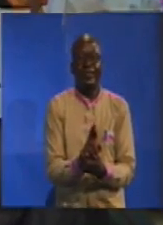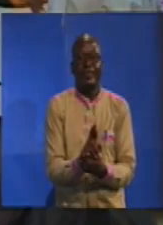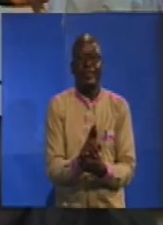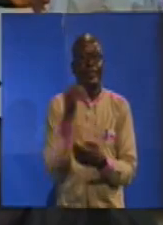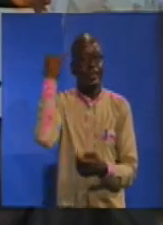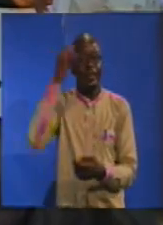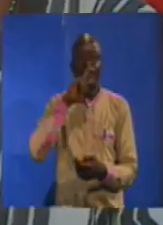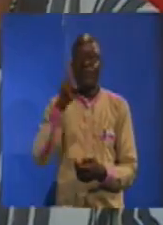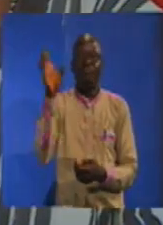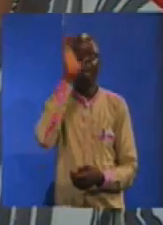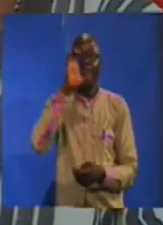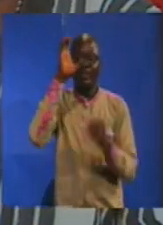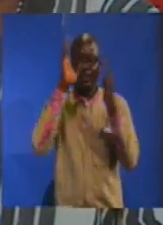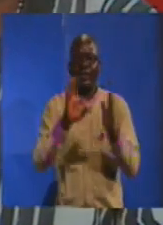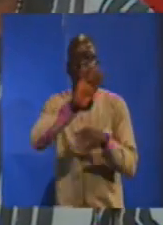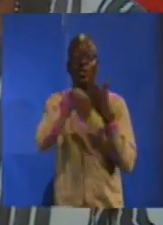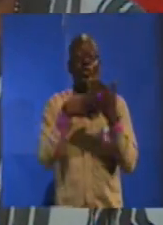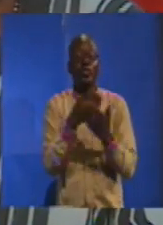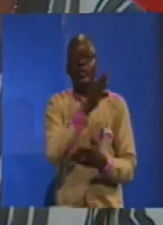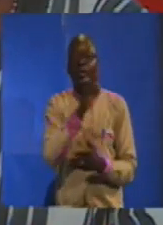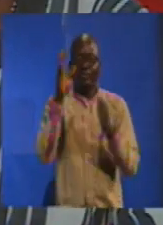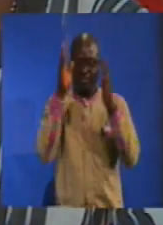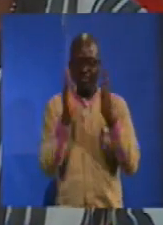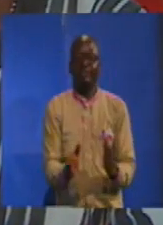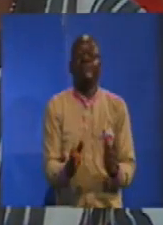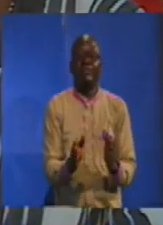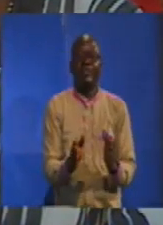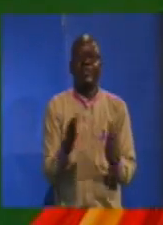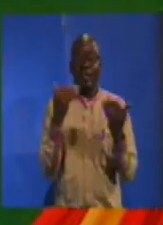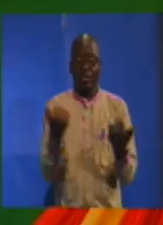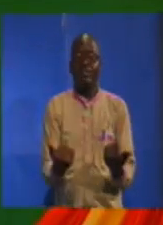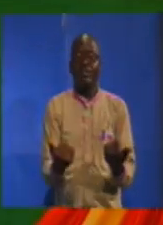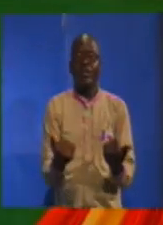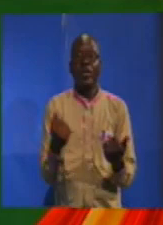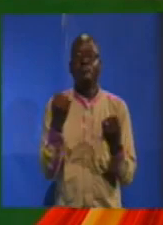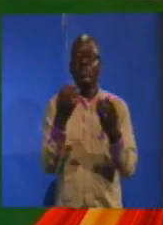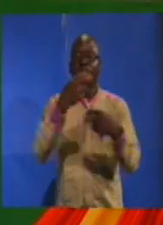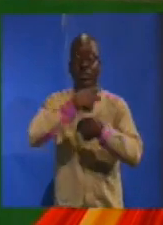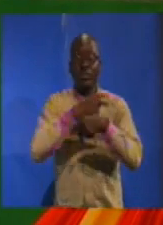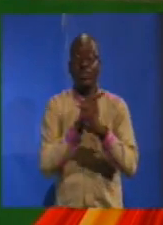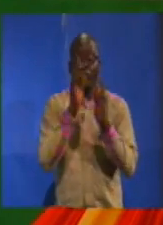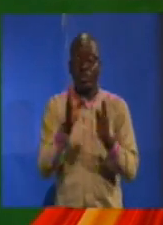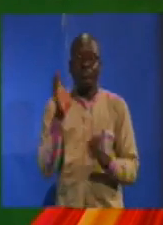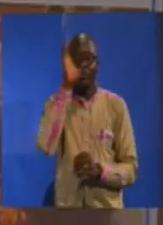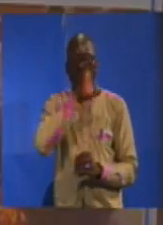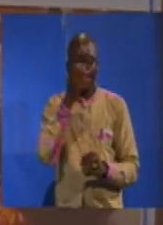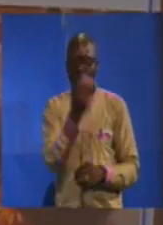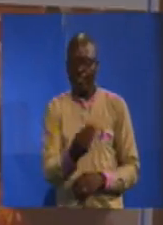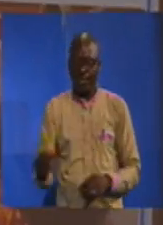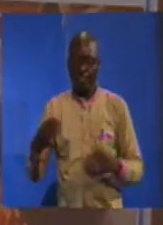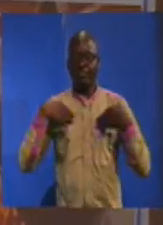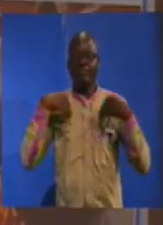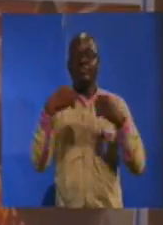Ils sont chercheurs, tous des Burkinabés. À leur actif, de nombreux produits de recherche, surtout en matière de